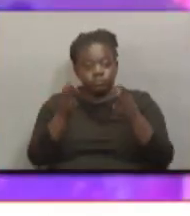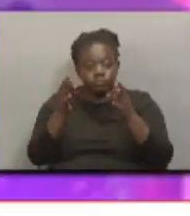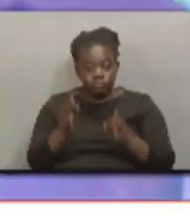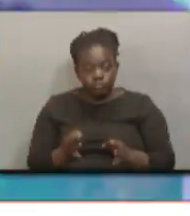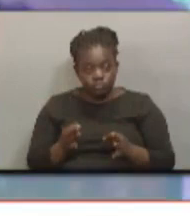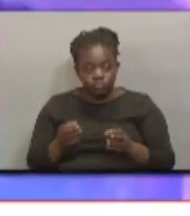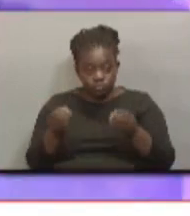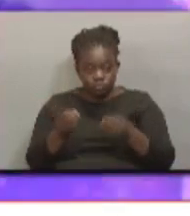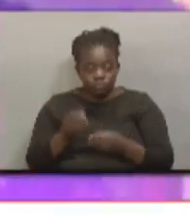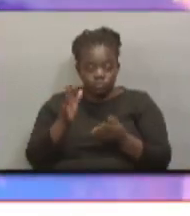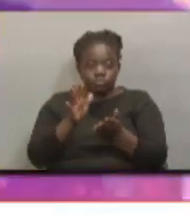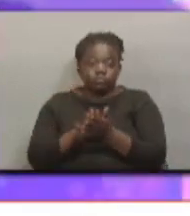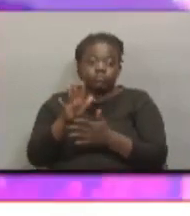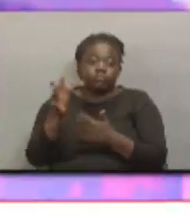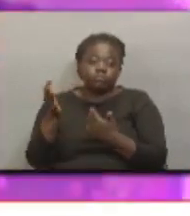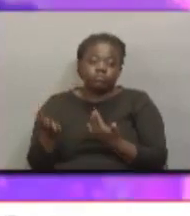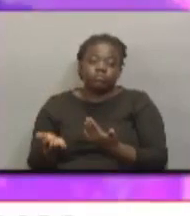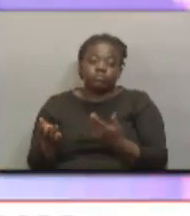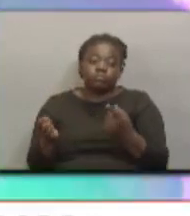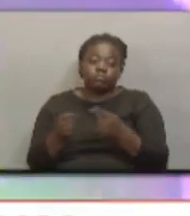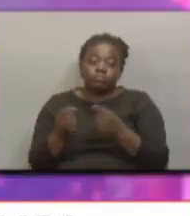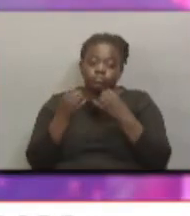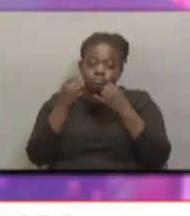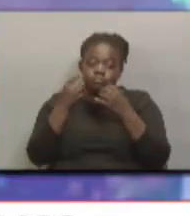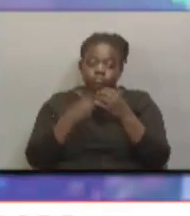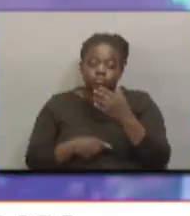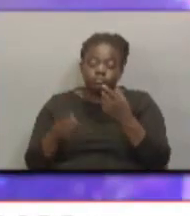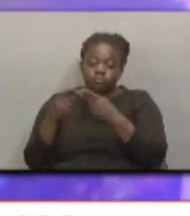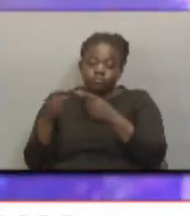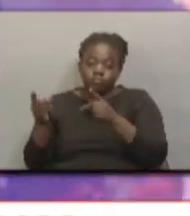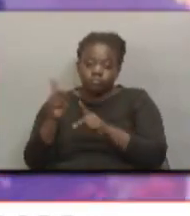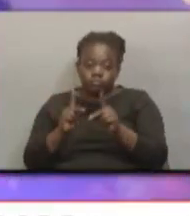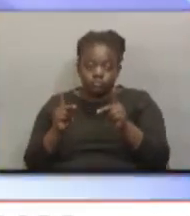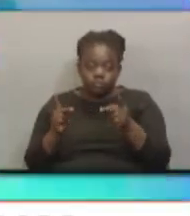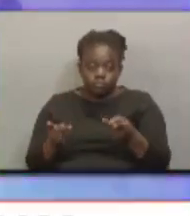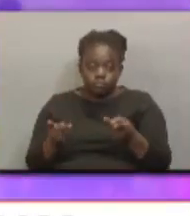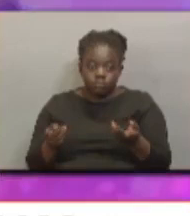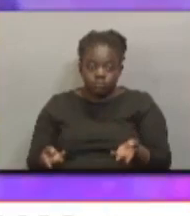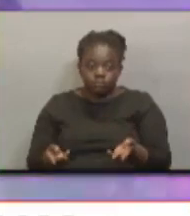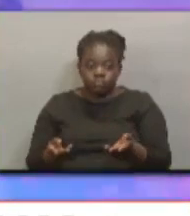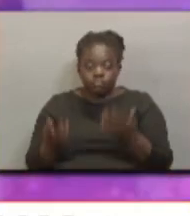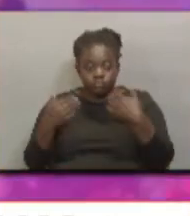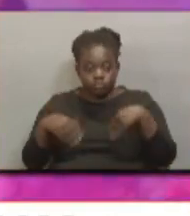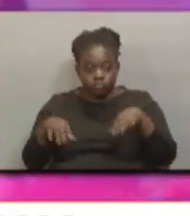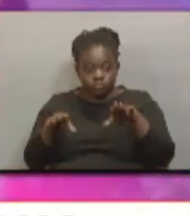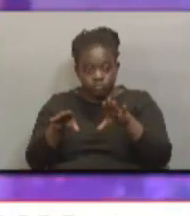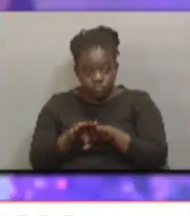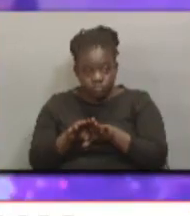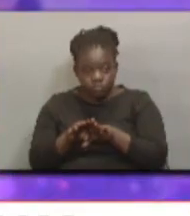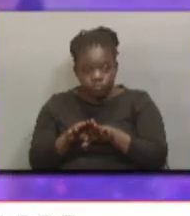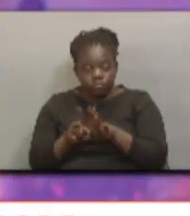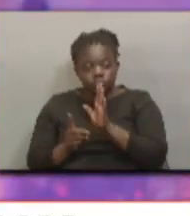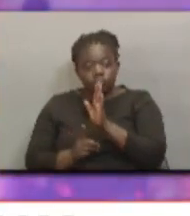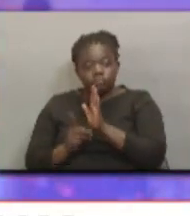ebituweseza ekitiibwa kyokka n'obubaka bwe tufunye okuva mu bantu ab'enjawulo. Bubadde obubaka bwa nsonga, bubadde obubaka